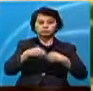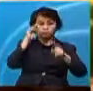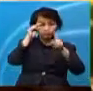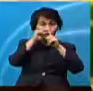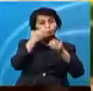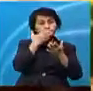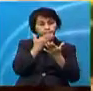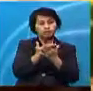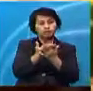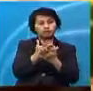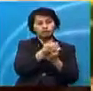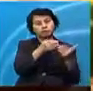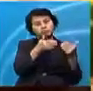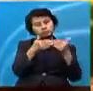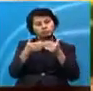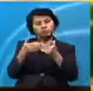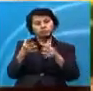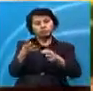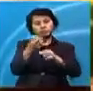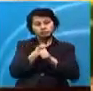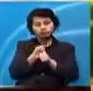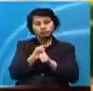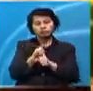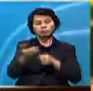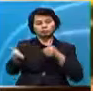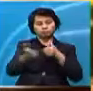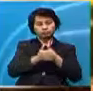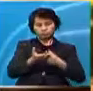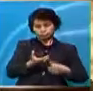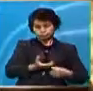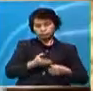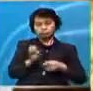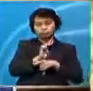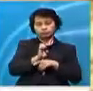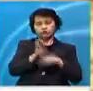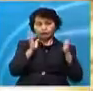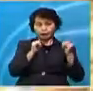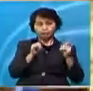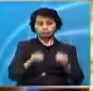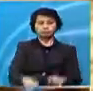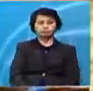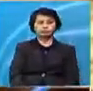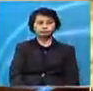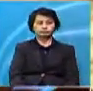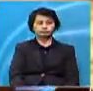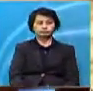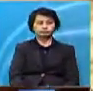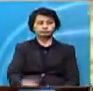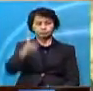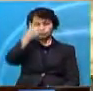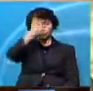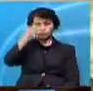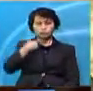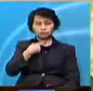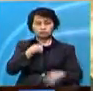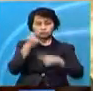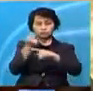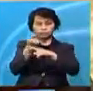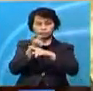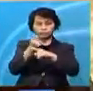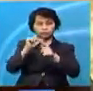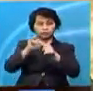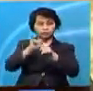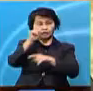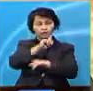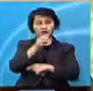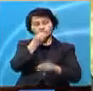yang bagus dan seterusnya membawa pulang seperti pingat. Saya nak bantu sebab kita orang training everyday buat